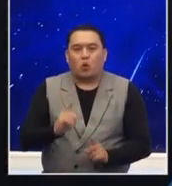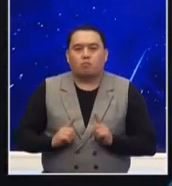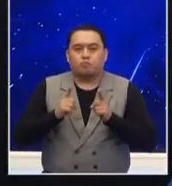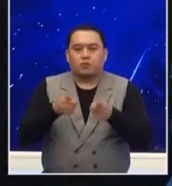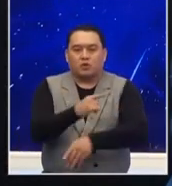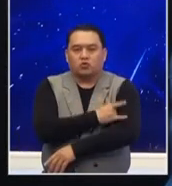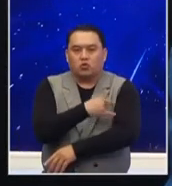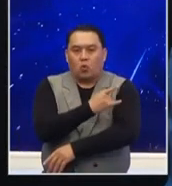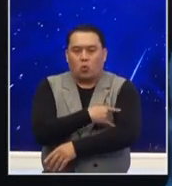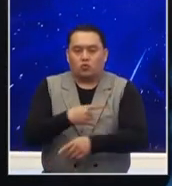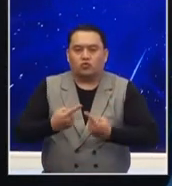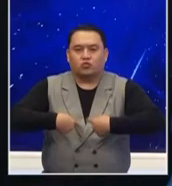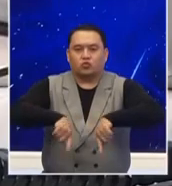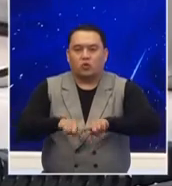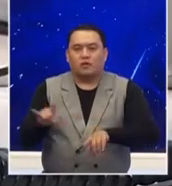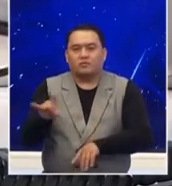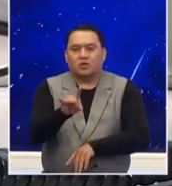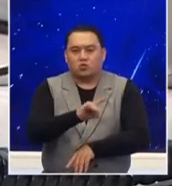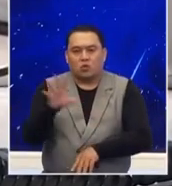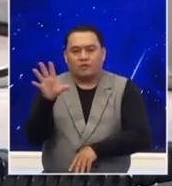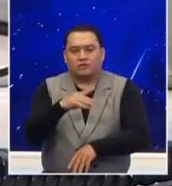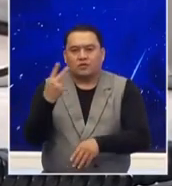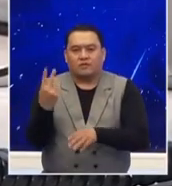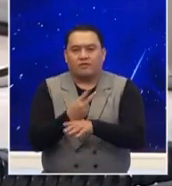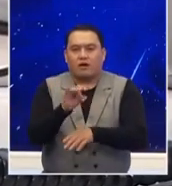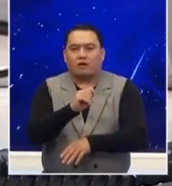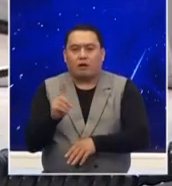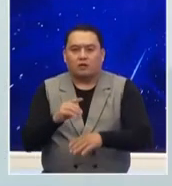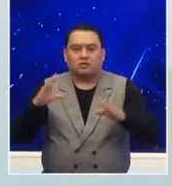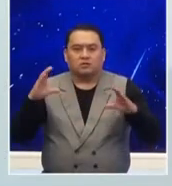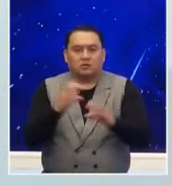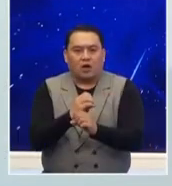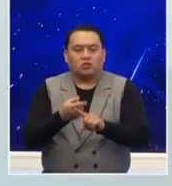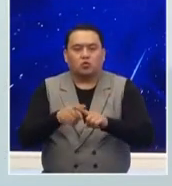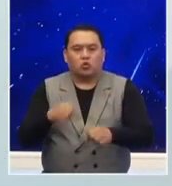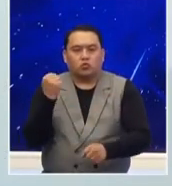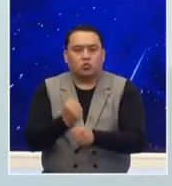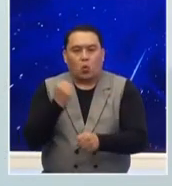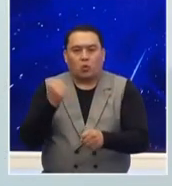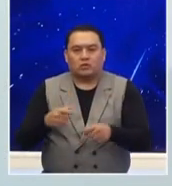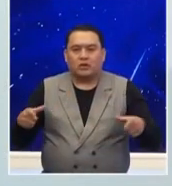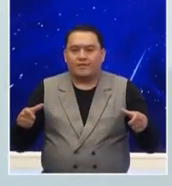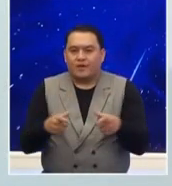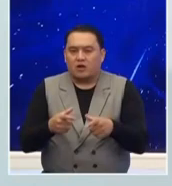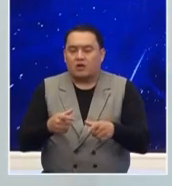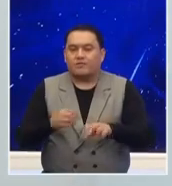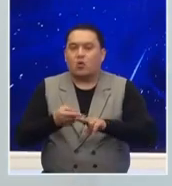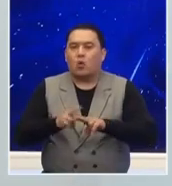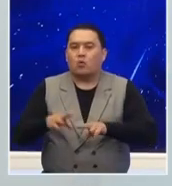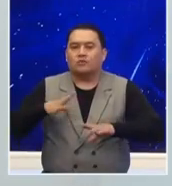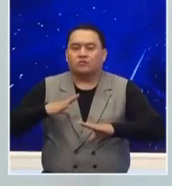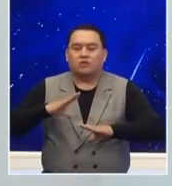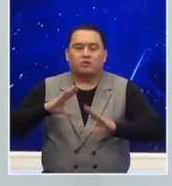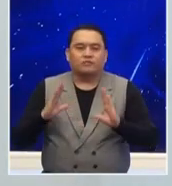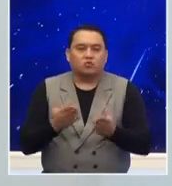областную дежурную диспетчерскую службу со всего региона. Это вдвое меньше, чем в период строгого карантина. Фельдшеры стремятся быть всегда наготове к неожиданной